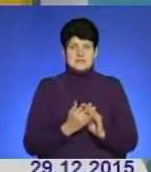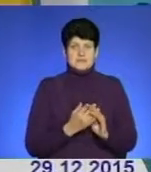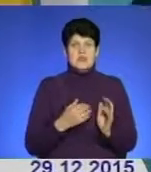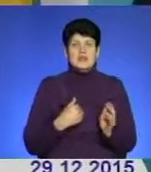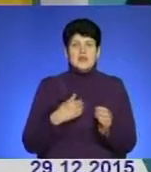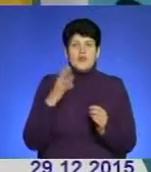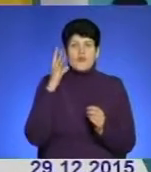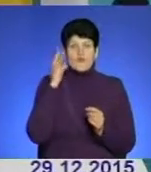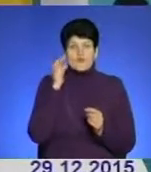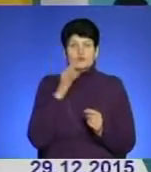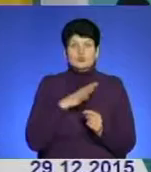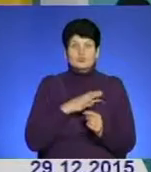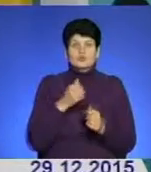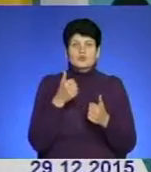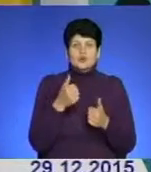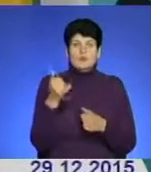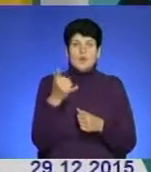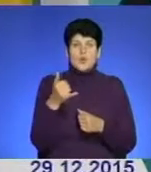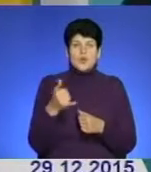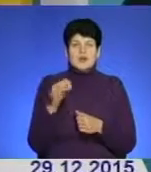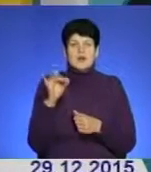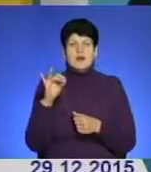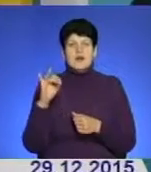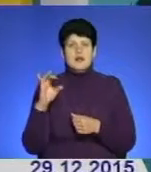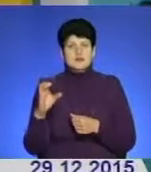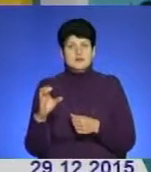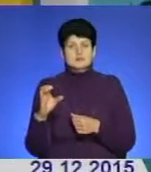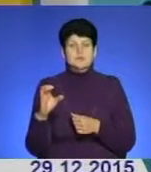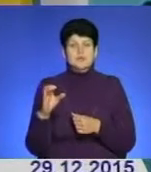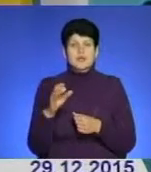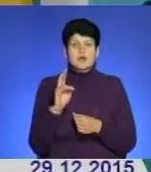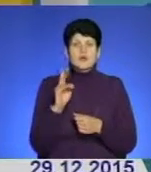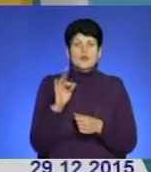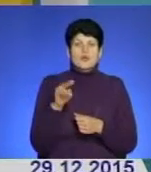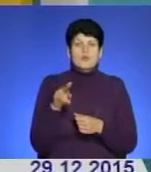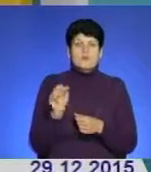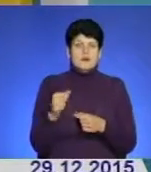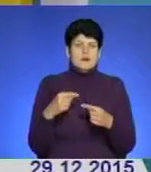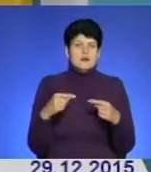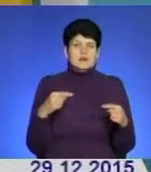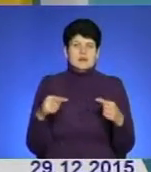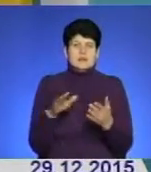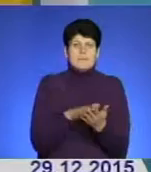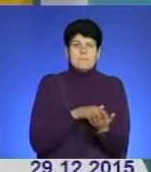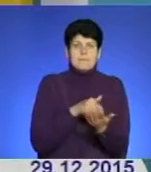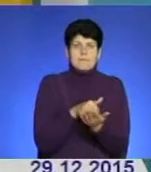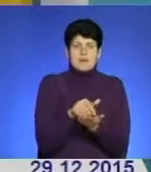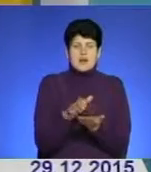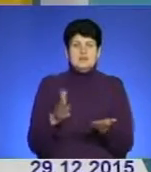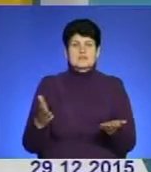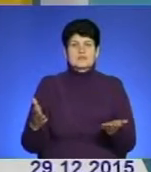що була б добра олійка, була б добра рис, там, крупа різна, масло, тепер